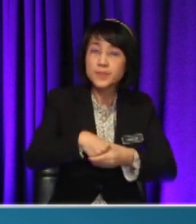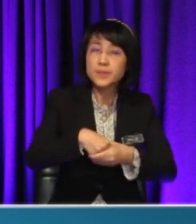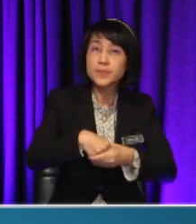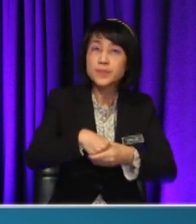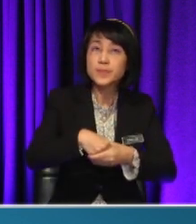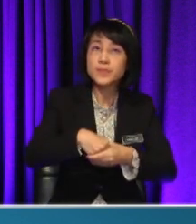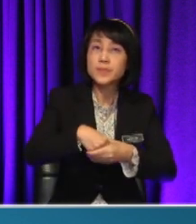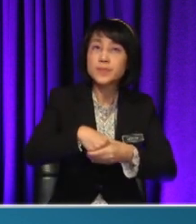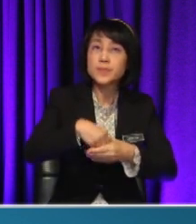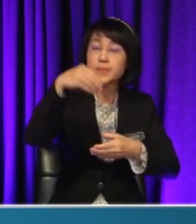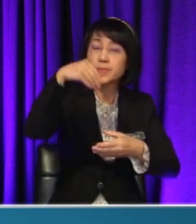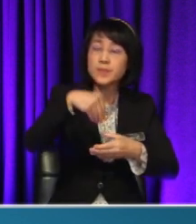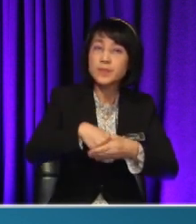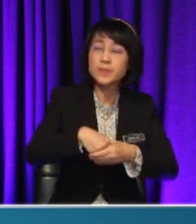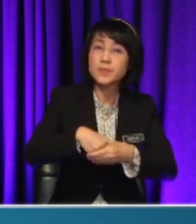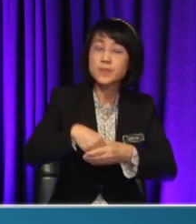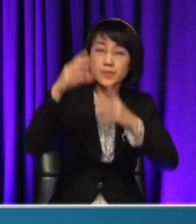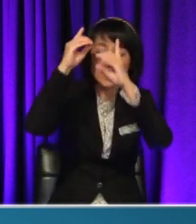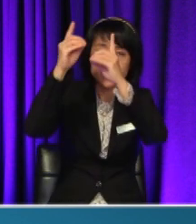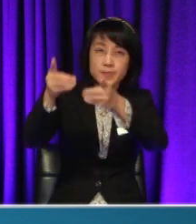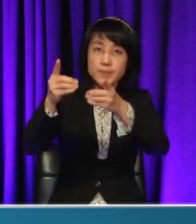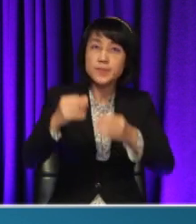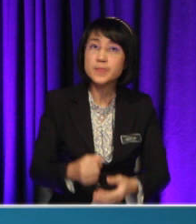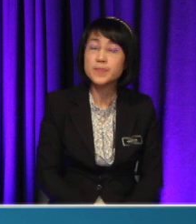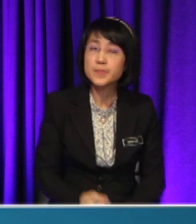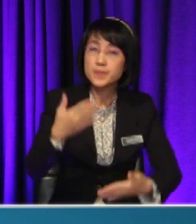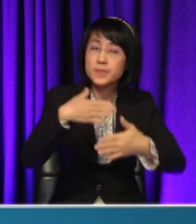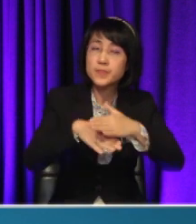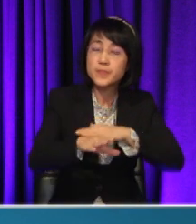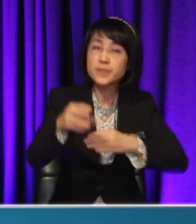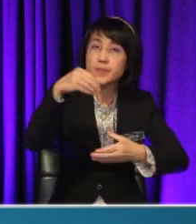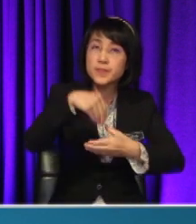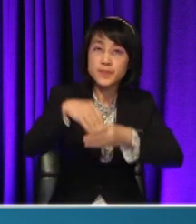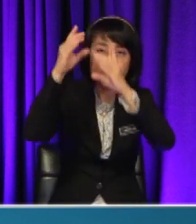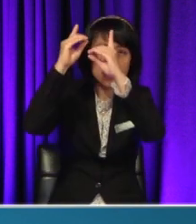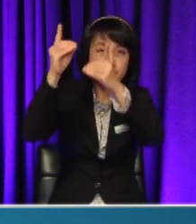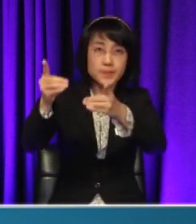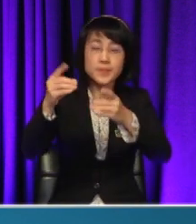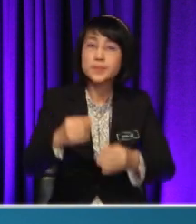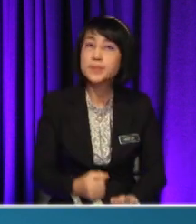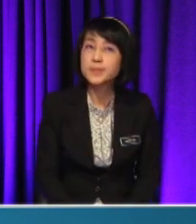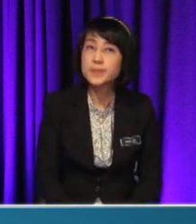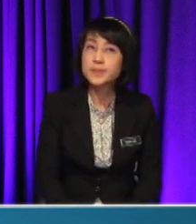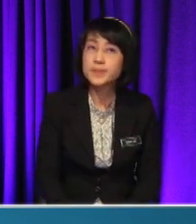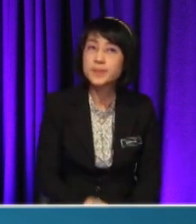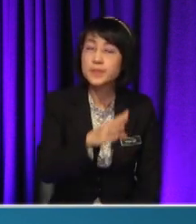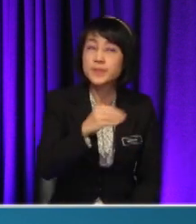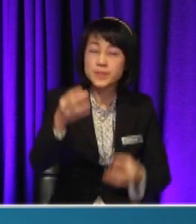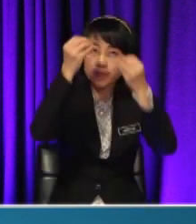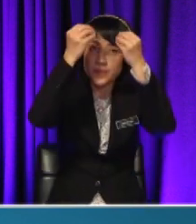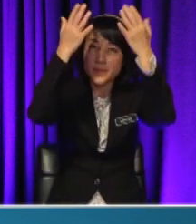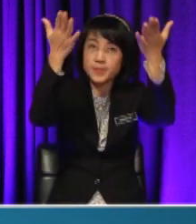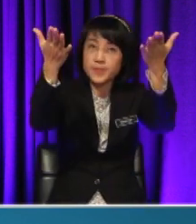untuk memasukkan data oke nah masukkan untuk isi itu nah masukkan data dan juga update